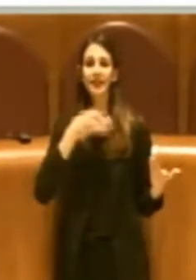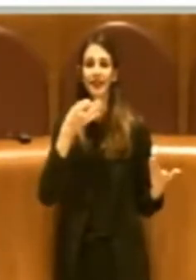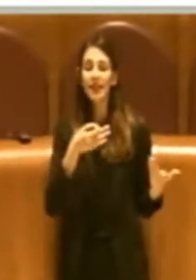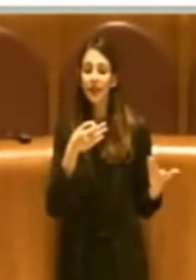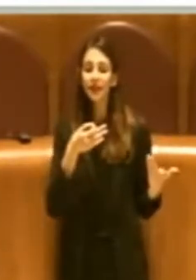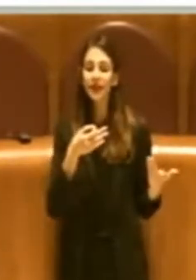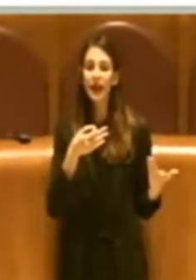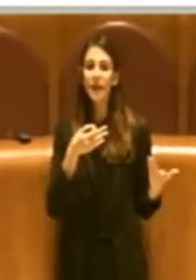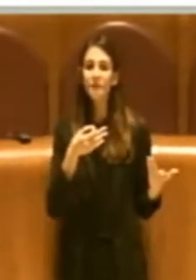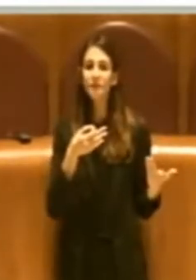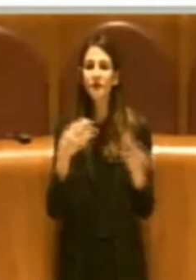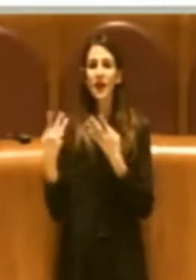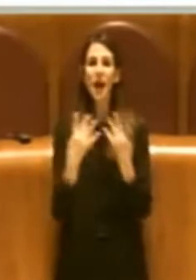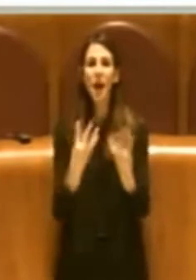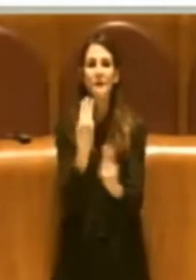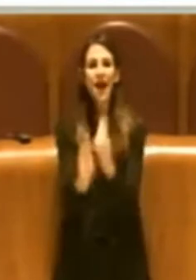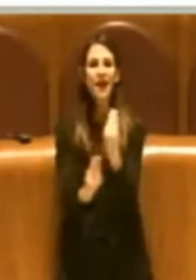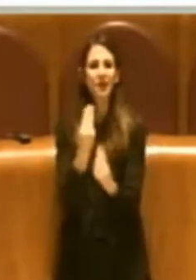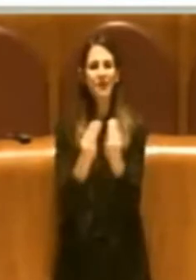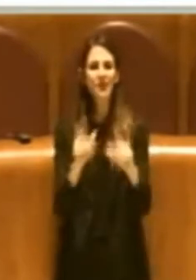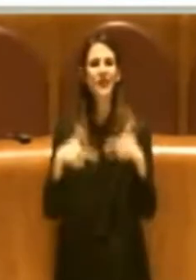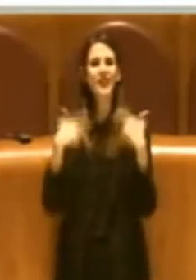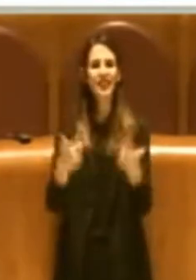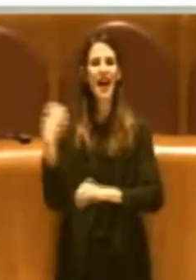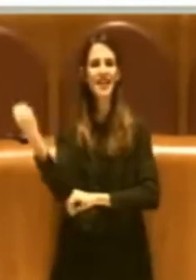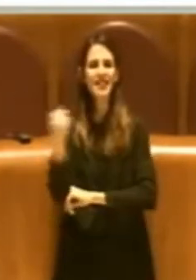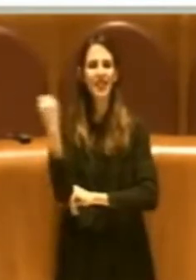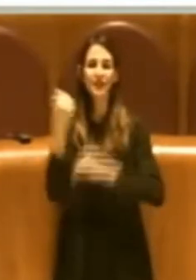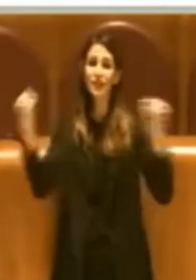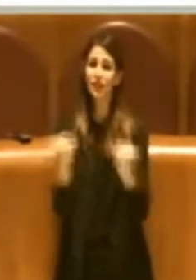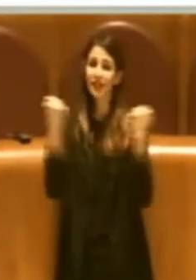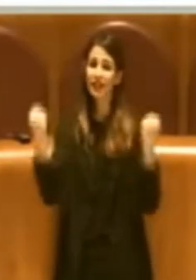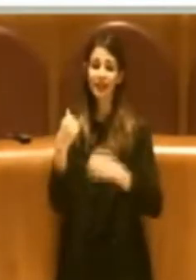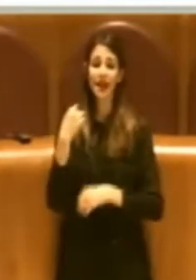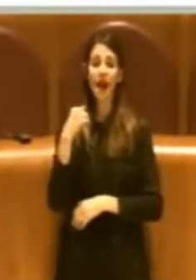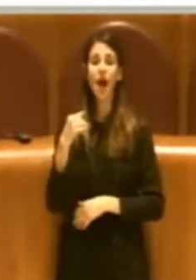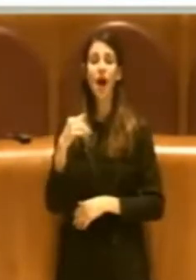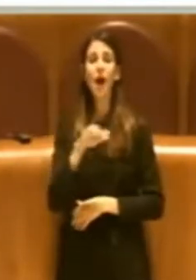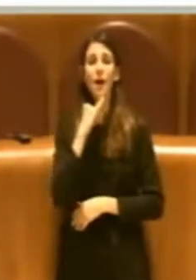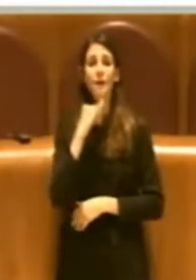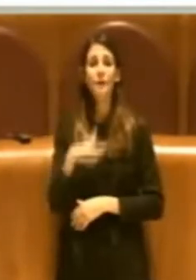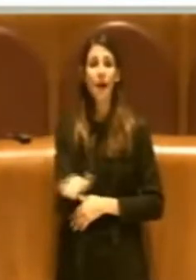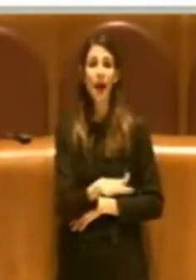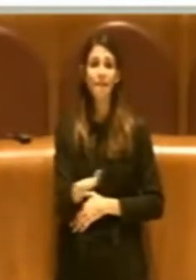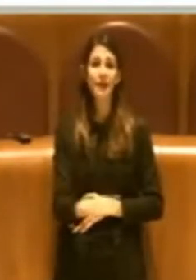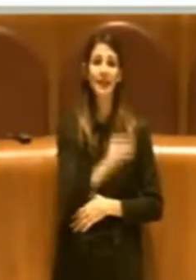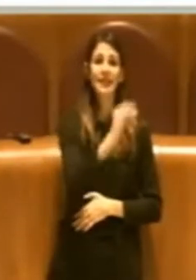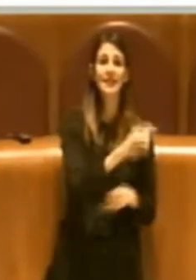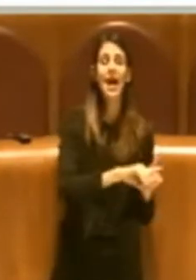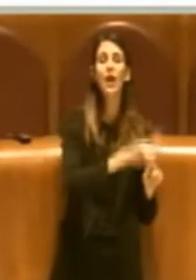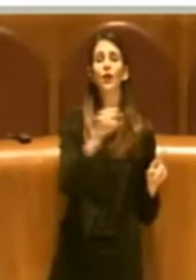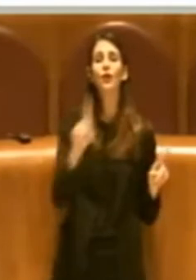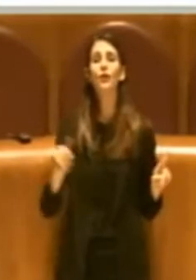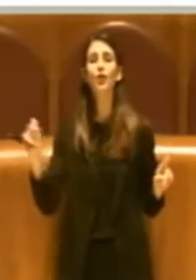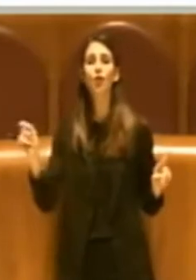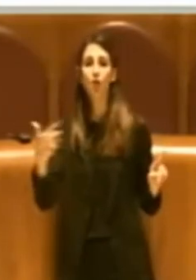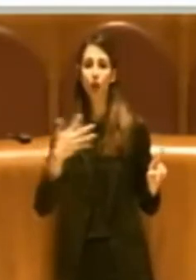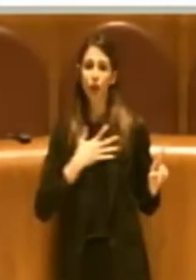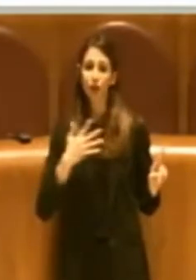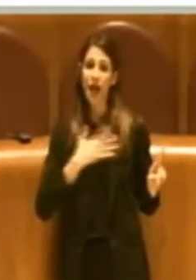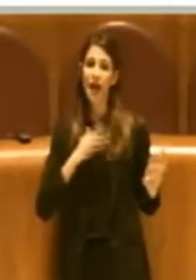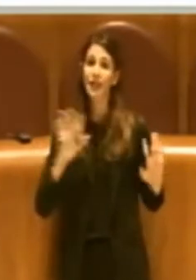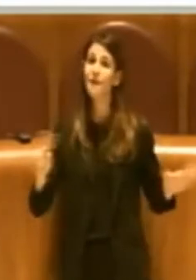aree verdi e offrono un servizio di attività per bambini dai 0 fino ai 12 anni. Il problema sorge